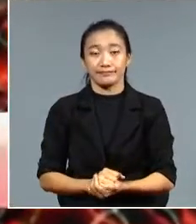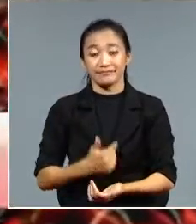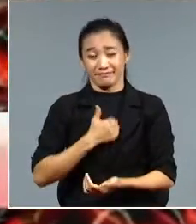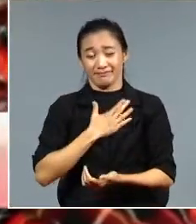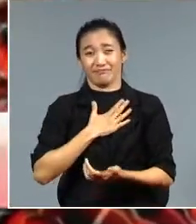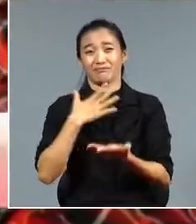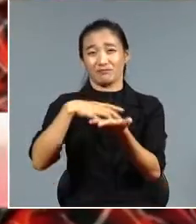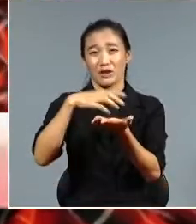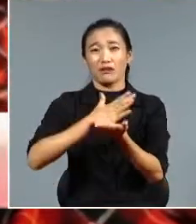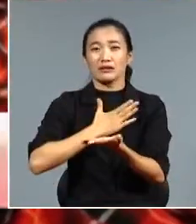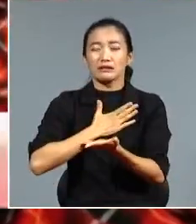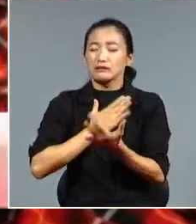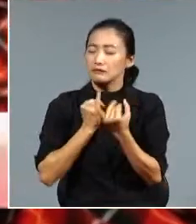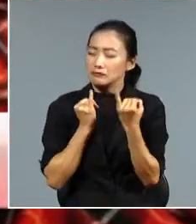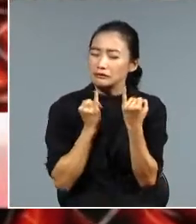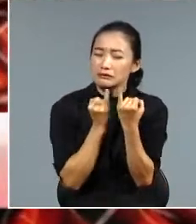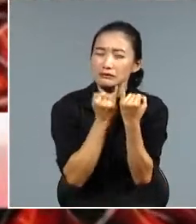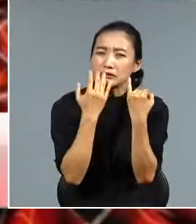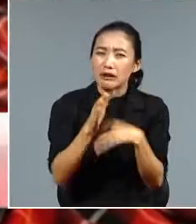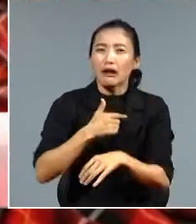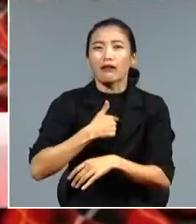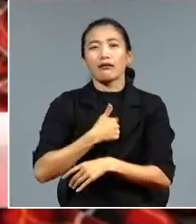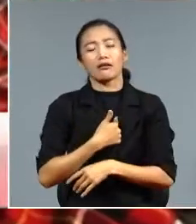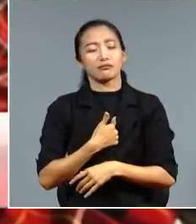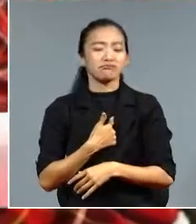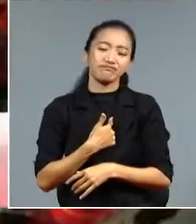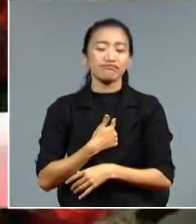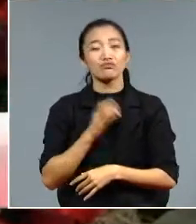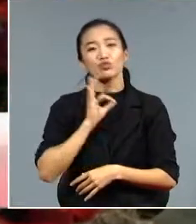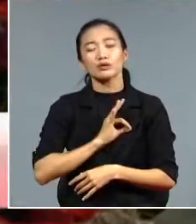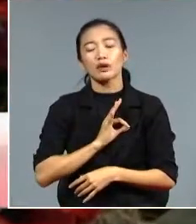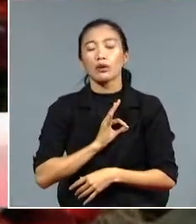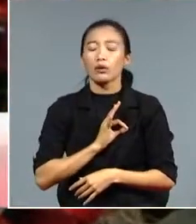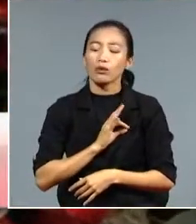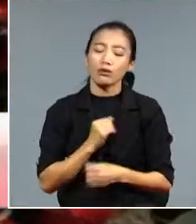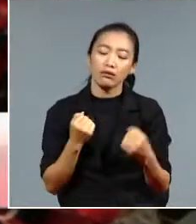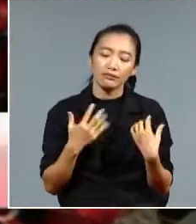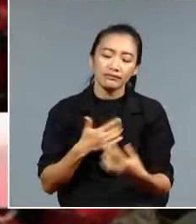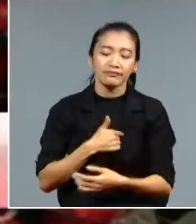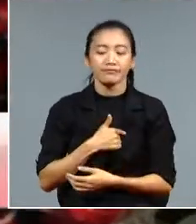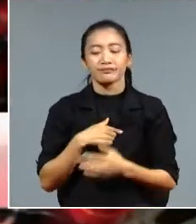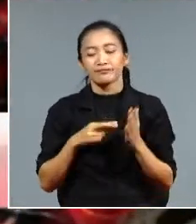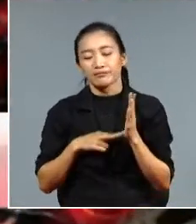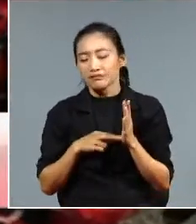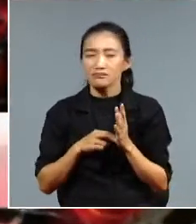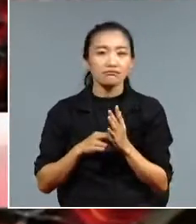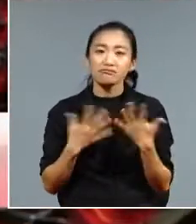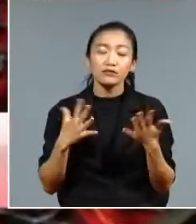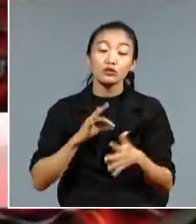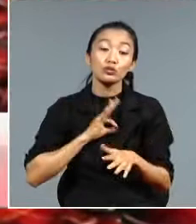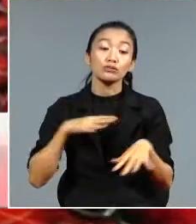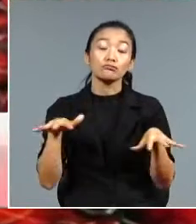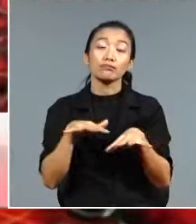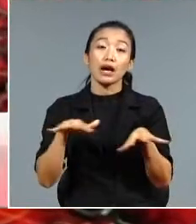กินแล้วซึ่งมันก็เลยมาโดดจุดโตโดดจุดเฉย เราอยากให้ใครมาช่วยเรื่องบ้างไหม ต้องการ